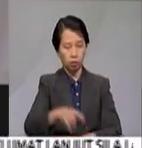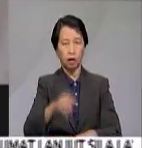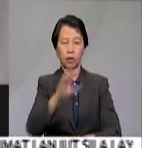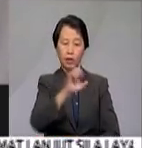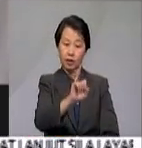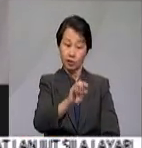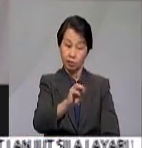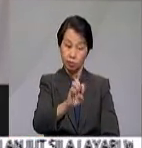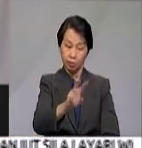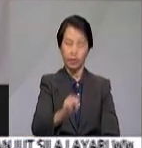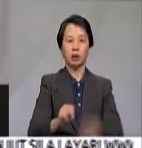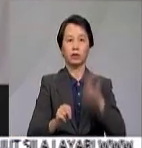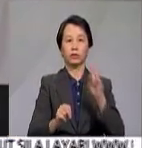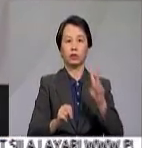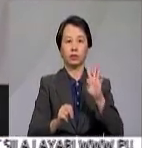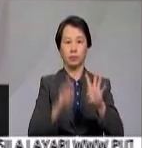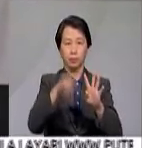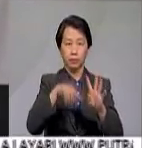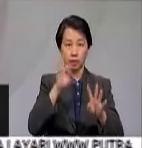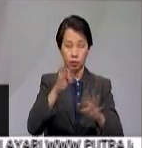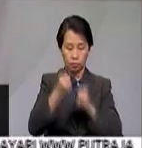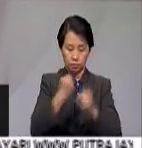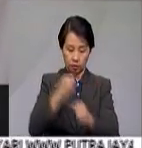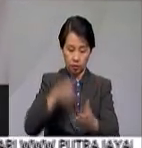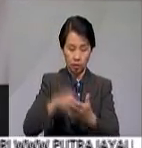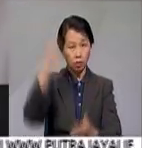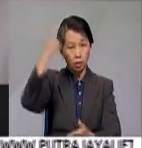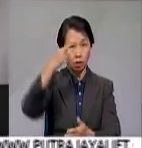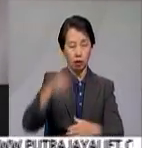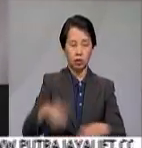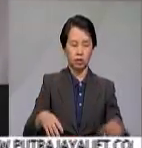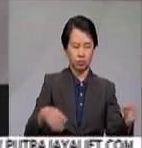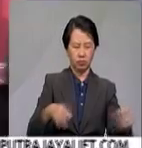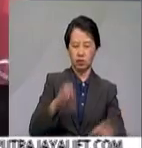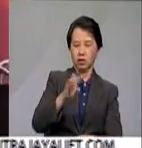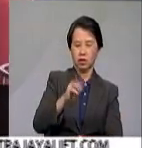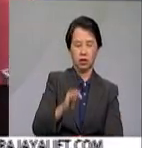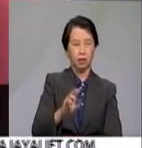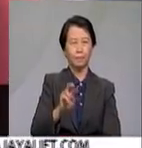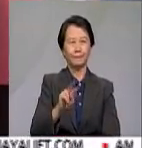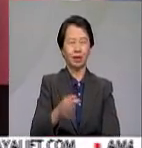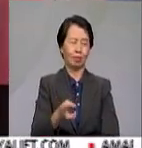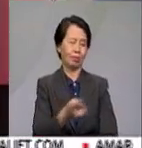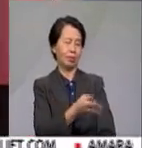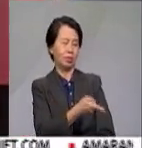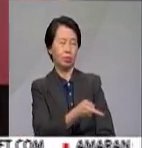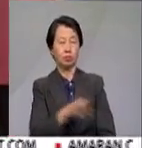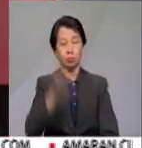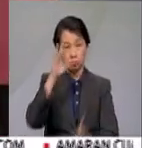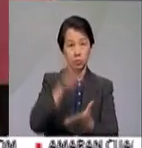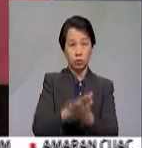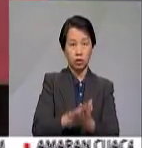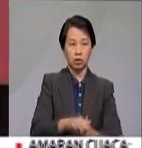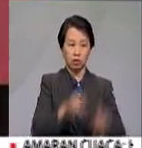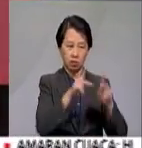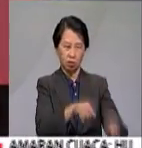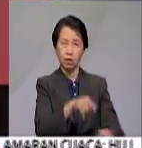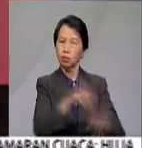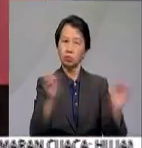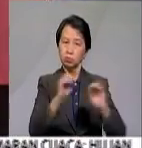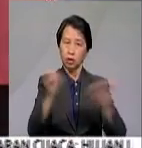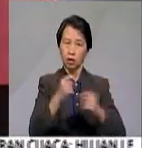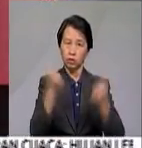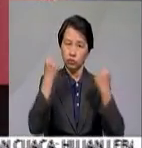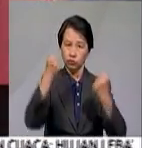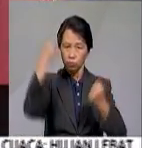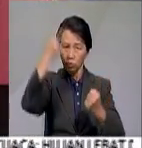pada 24 September tahun ini atas alasan saman itu remeh-temeh. Selain mereka percaya plaintif tidak mempunyai sebab